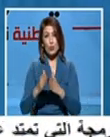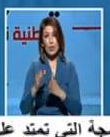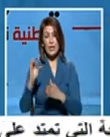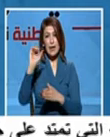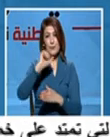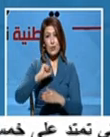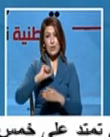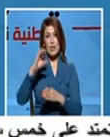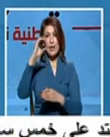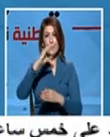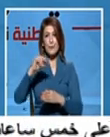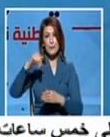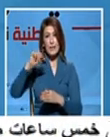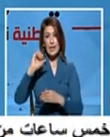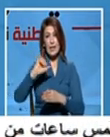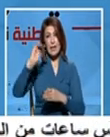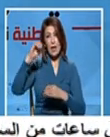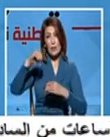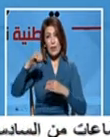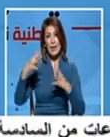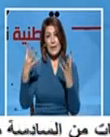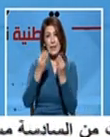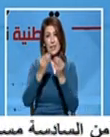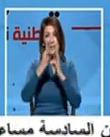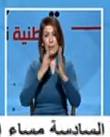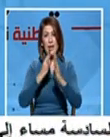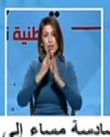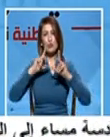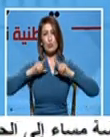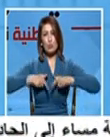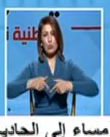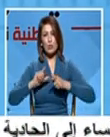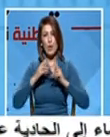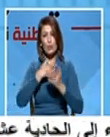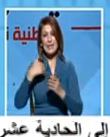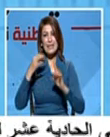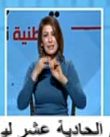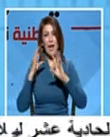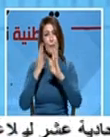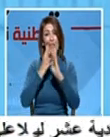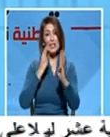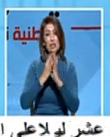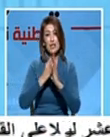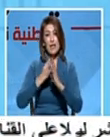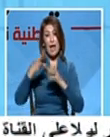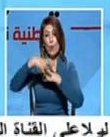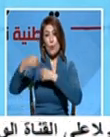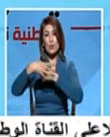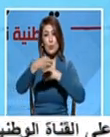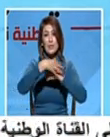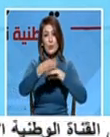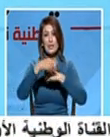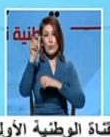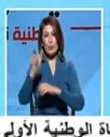المستشفيات العموميه تبع وزاره الصحه باش يامن ايصال الدويات كيما سبيطار جندوبه مثلا